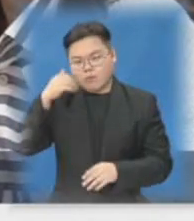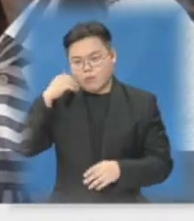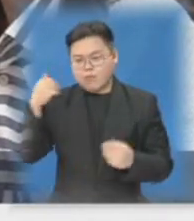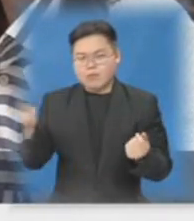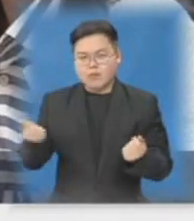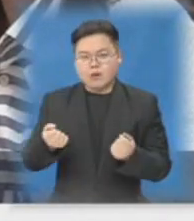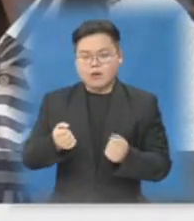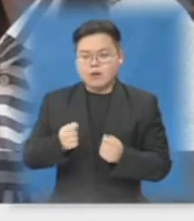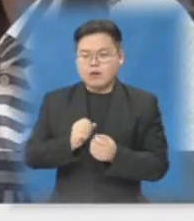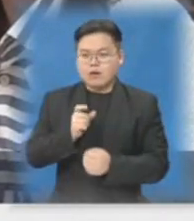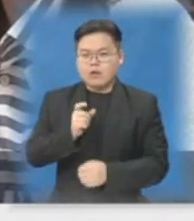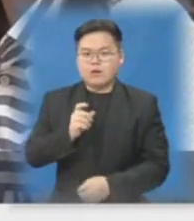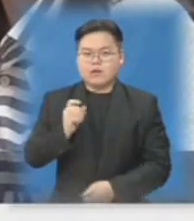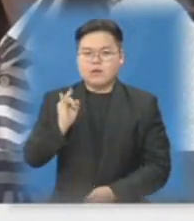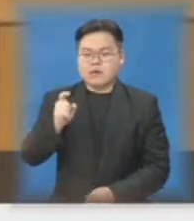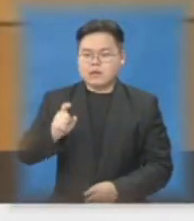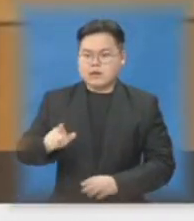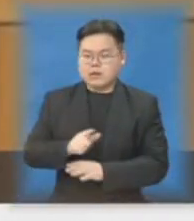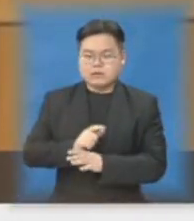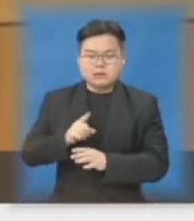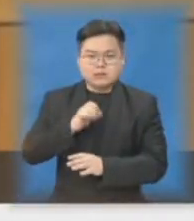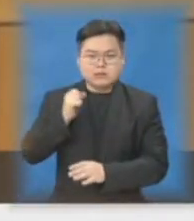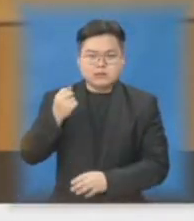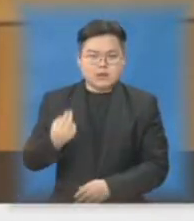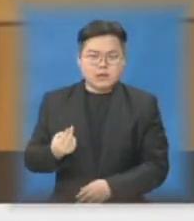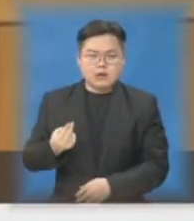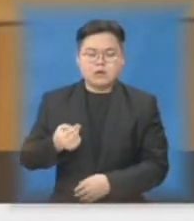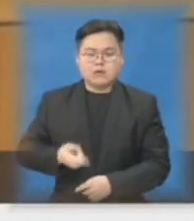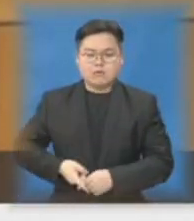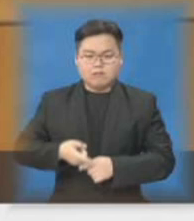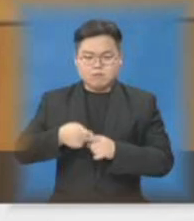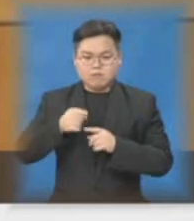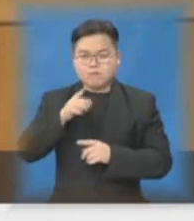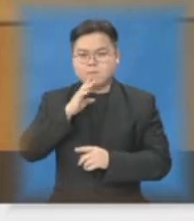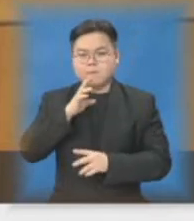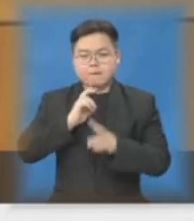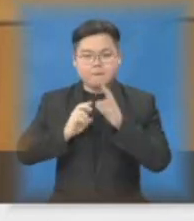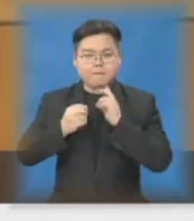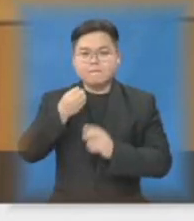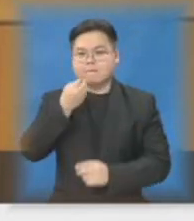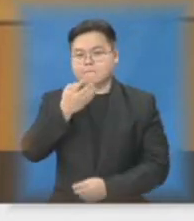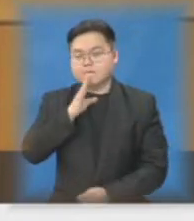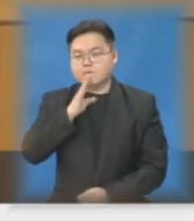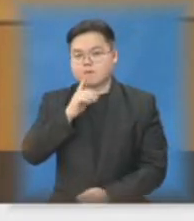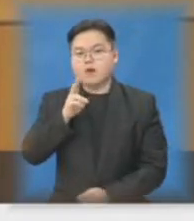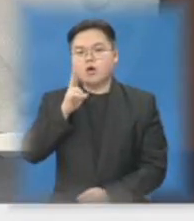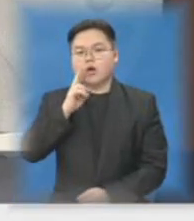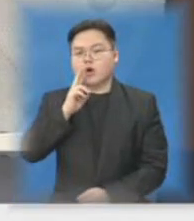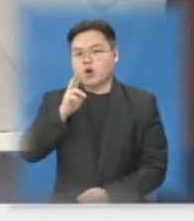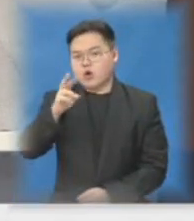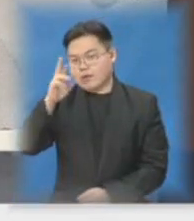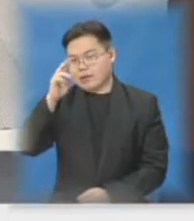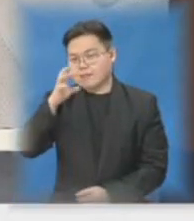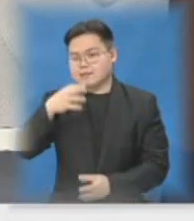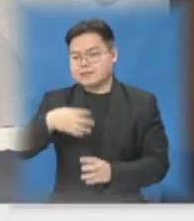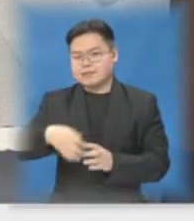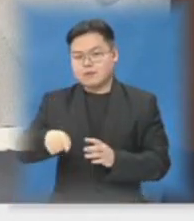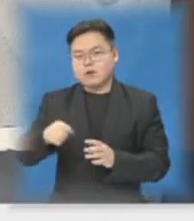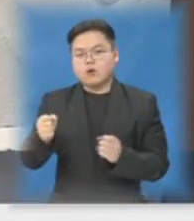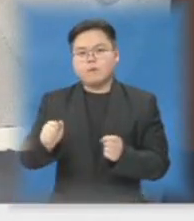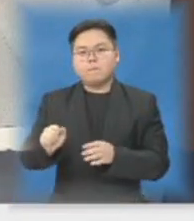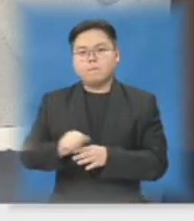давсан үзүүлэлттэй байгаа нь эрсдлийг нэмэгдүүлж байгааг мэрэгжлтнүүд онцолжуулсан. За хүнс хөдөөчхөн салбарын хувьд өвжилтийн